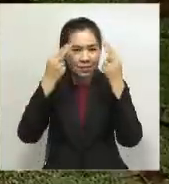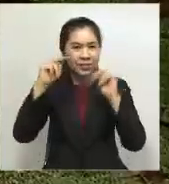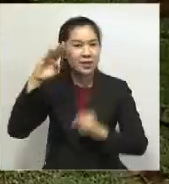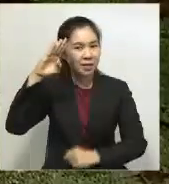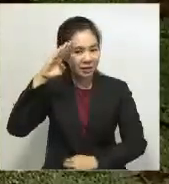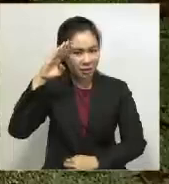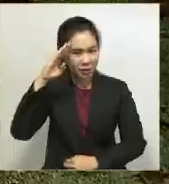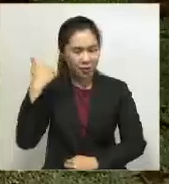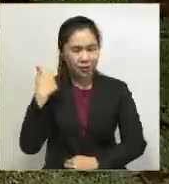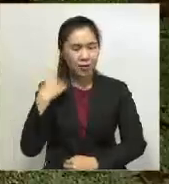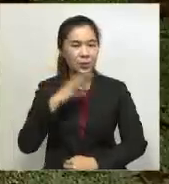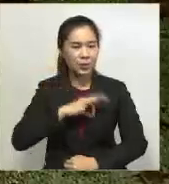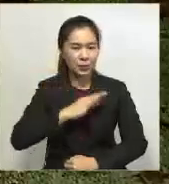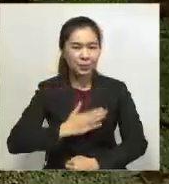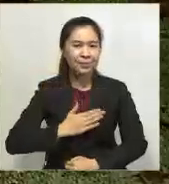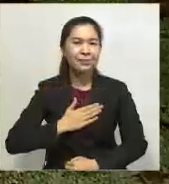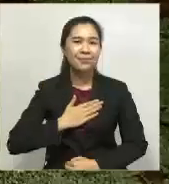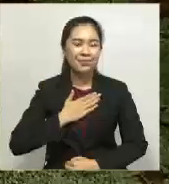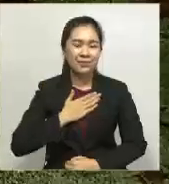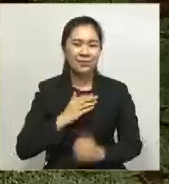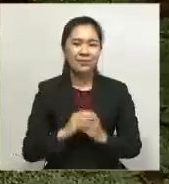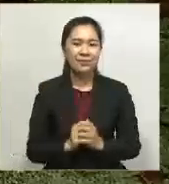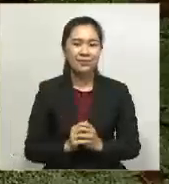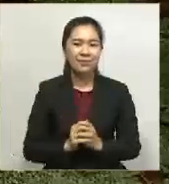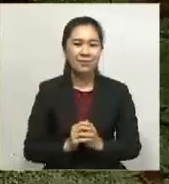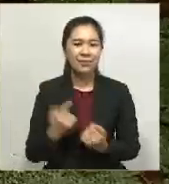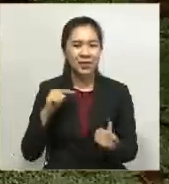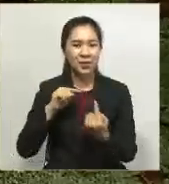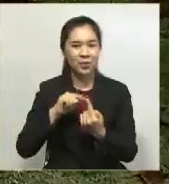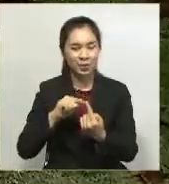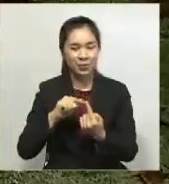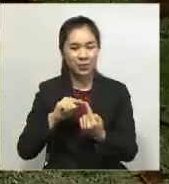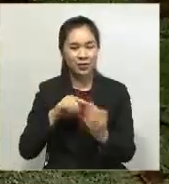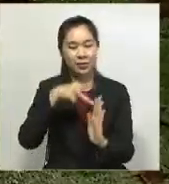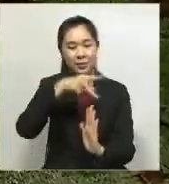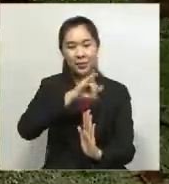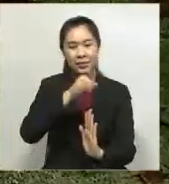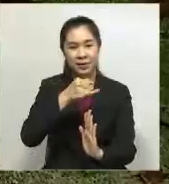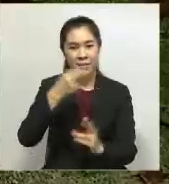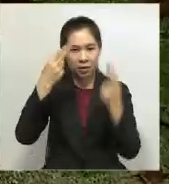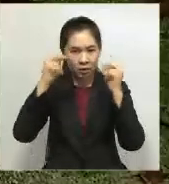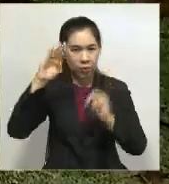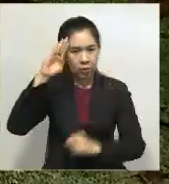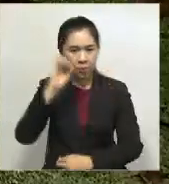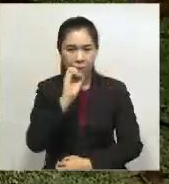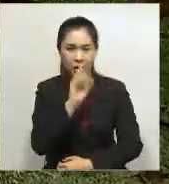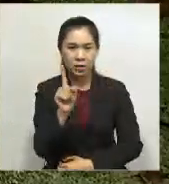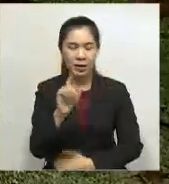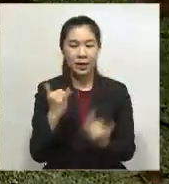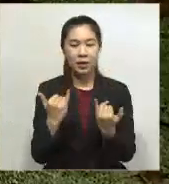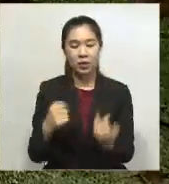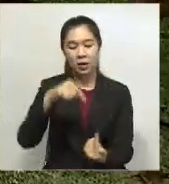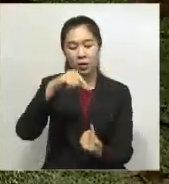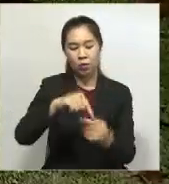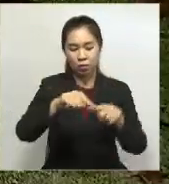ตรีนะคะเรียกว่าอบอุ่นเป็นกันเองและที่สำคัญสร้างสีสันได้เป็นอย่างดีค่ะซึ่งนายกรัฐมนตรีก็ยืนยันนะคะว่าแม้พื้นที่นี้